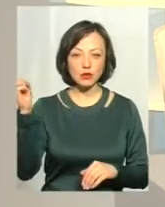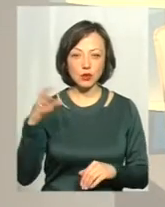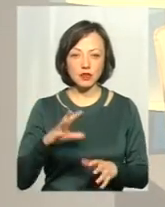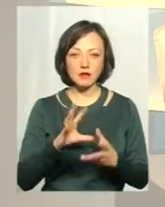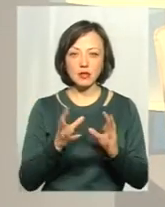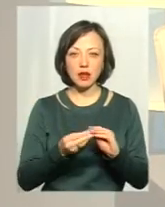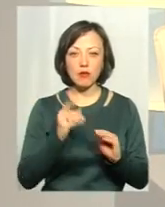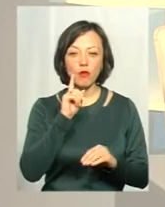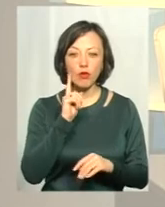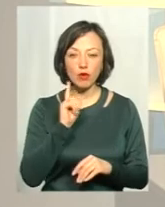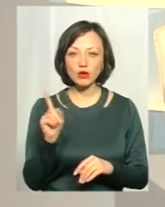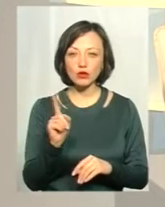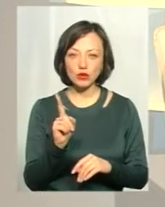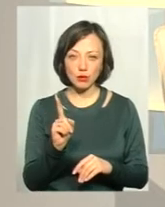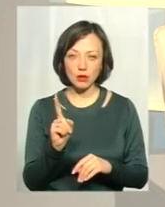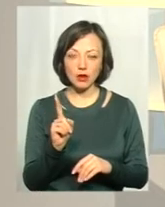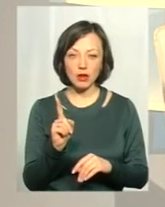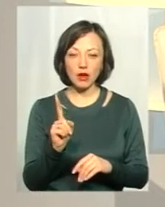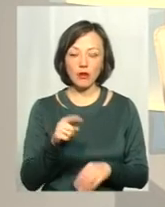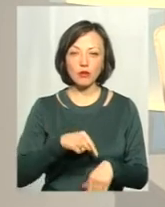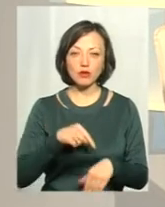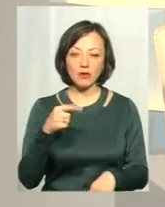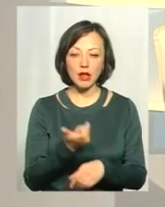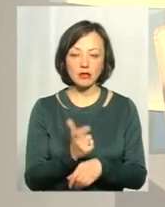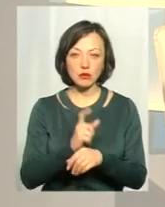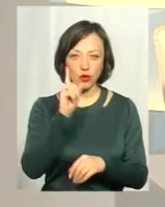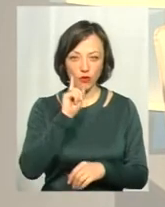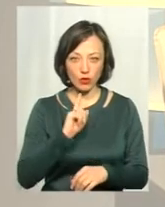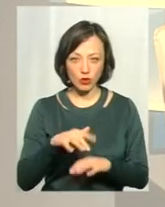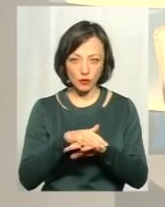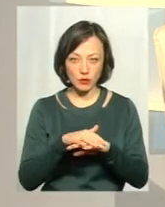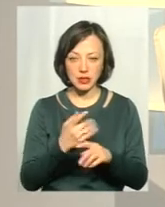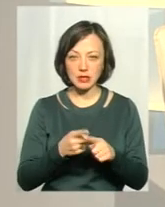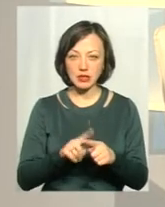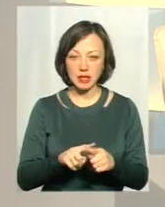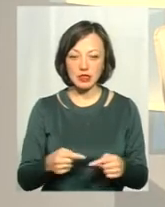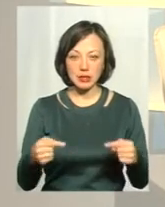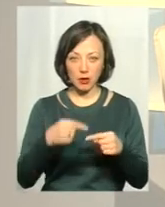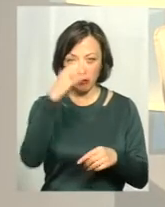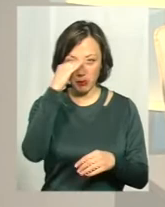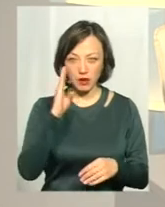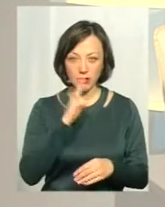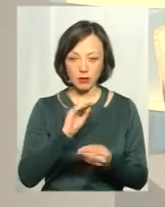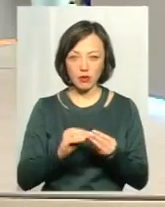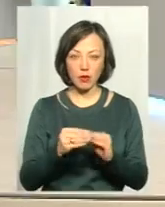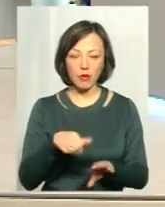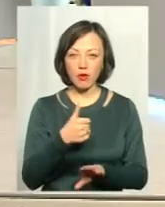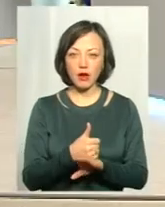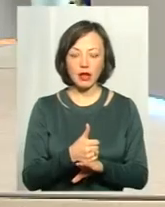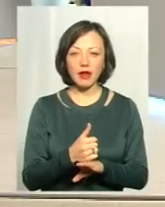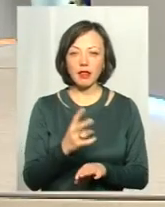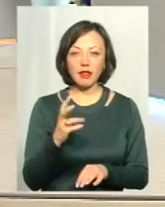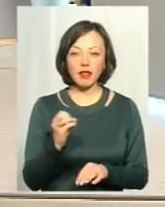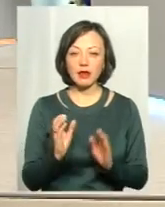взагалі молодь, для того, щоб вони почувалися більш комфортніше в суспільстві, це саме батьки є головною проблемою? Ну, батьки не